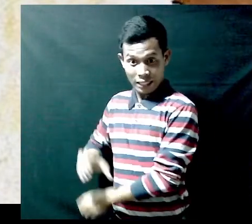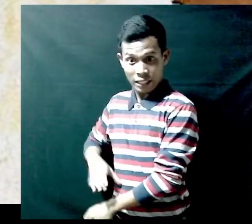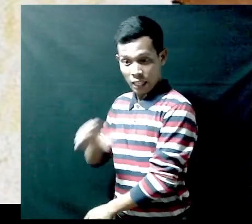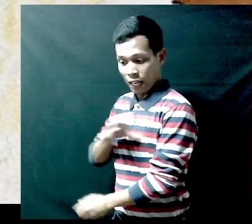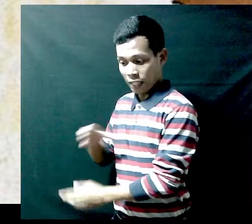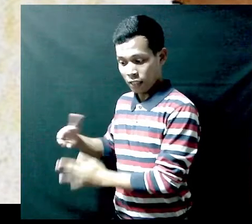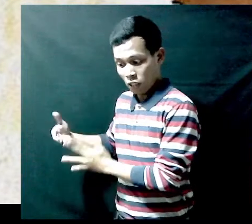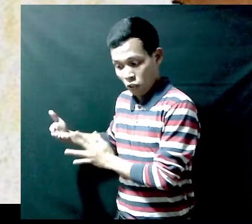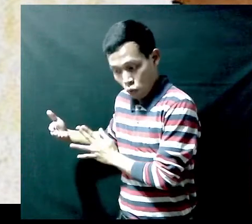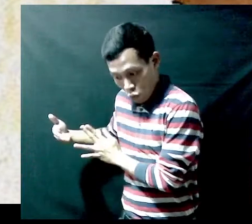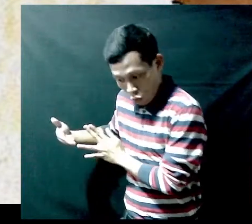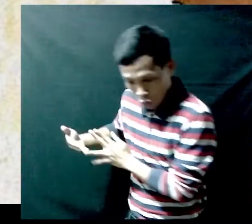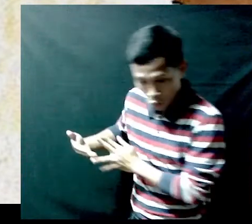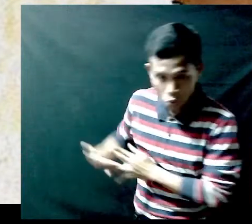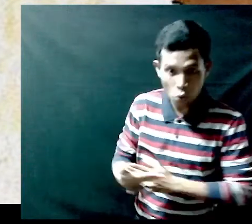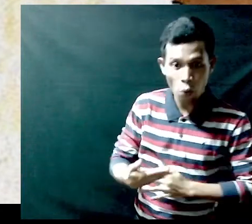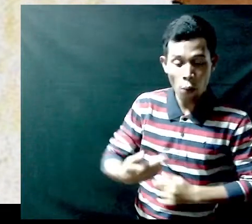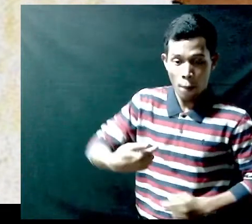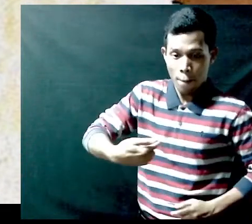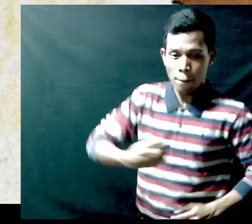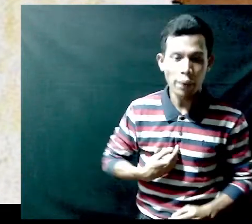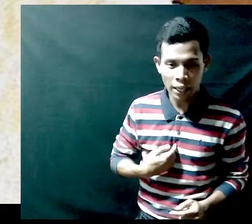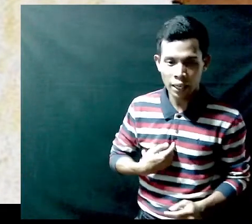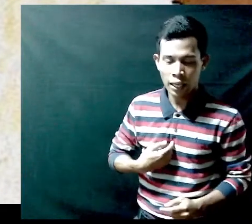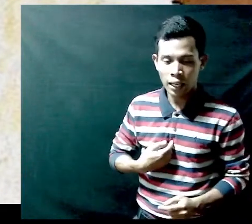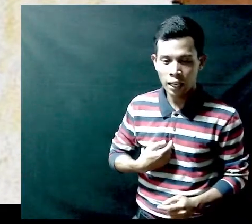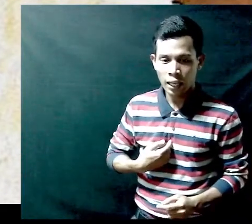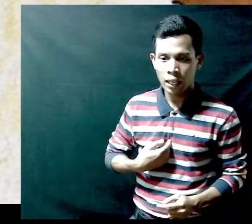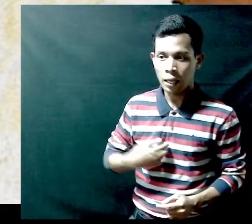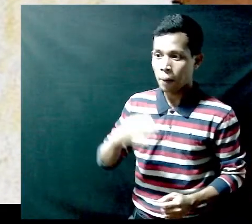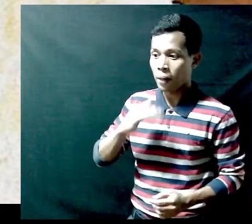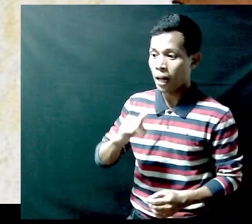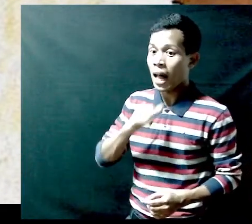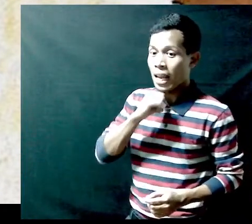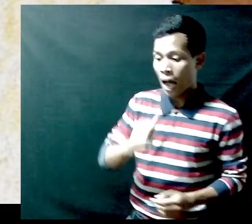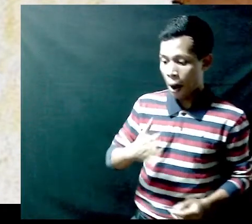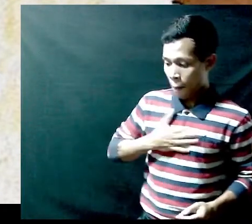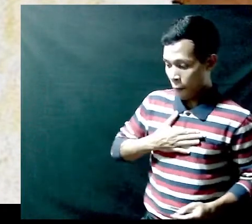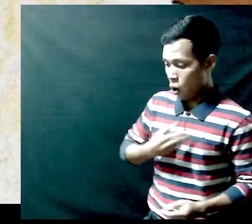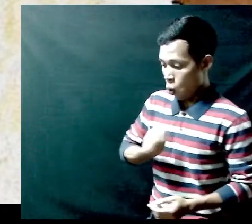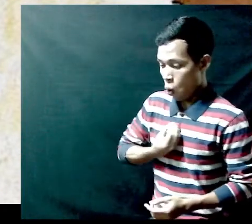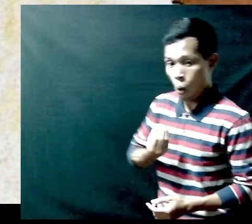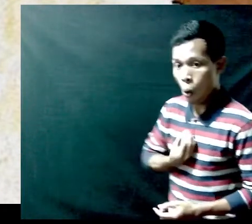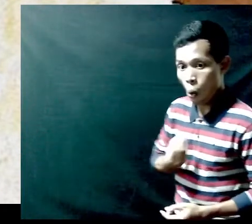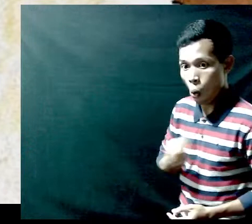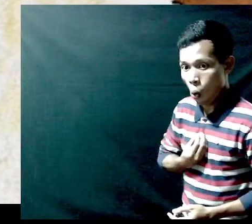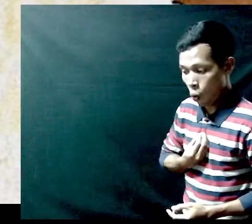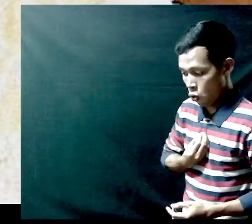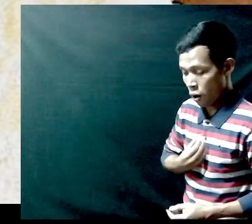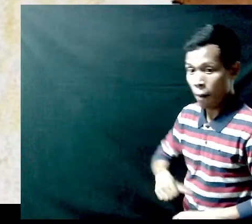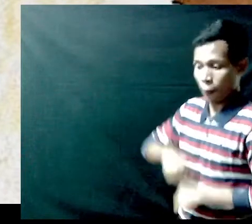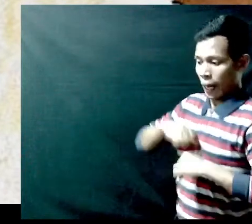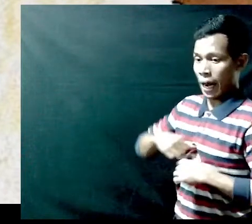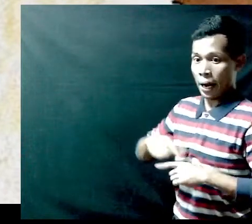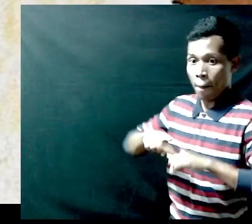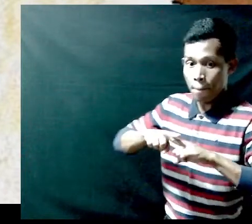Yun yung salitang which Christ hath not wrought by me. Ibig sabihin, sabi ni Pablo, ang ipagmamalaki ko, hindi yung nagawa ko sa